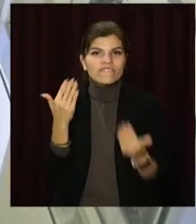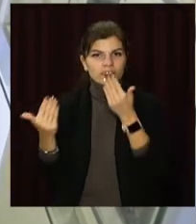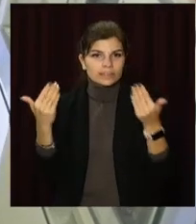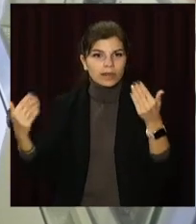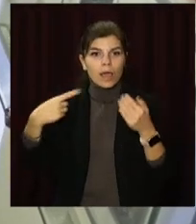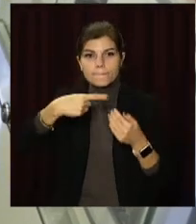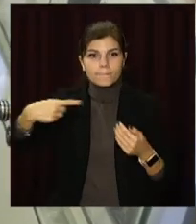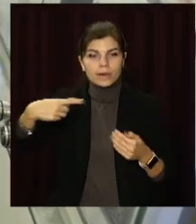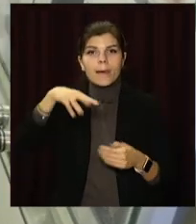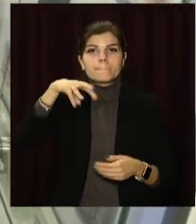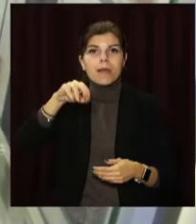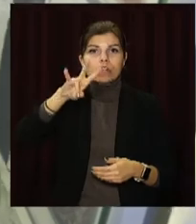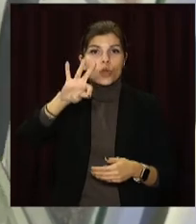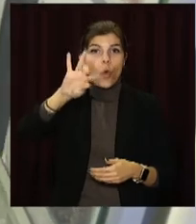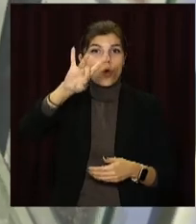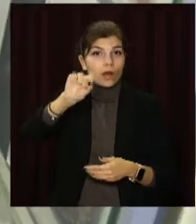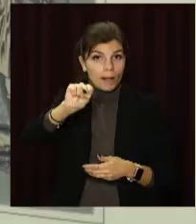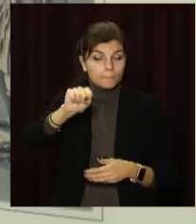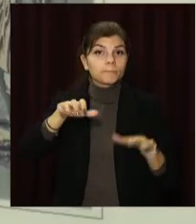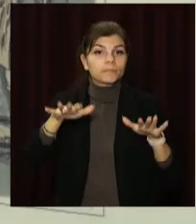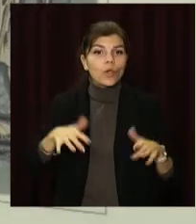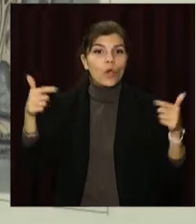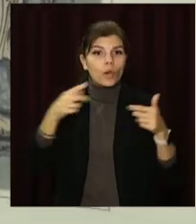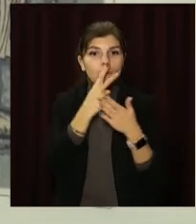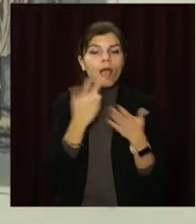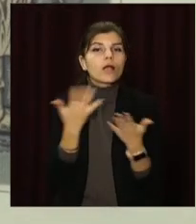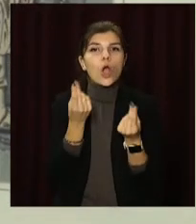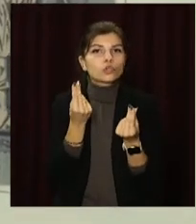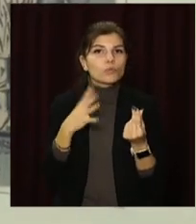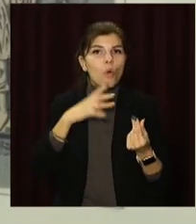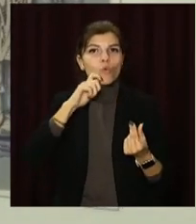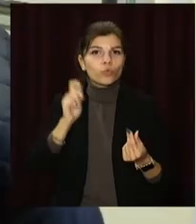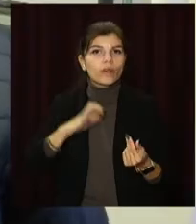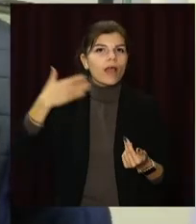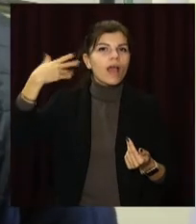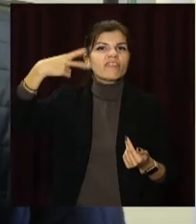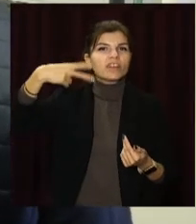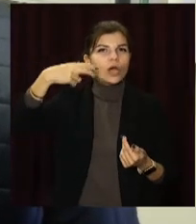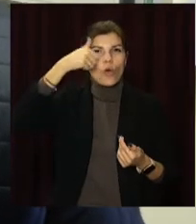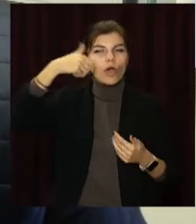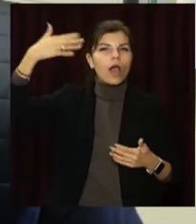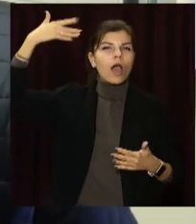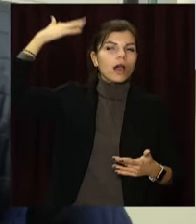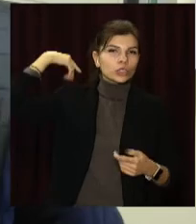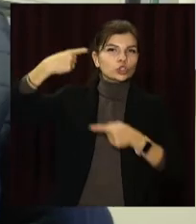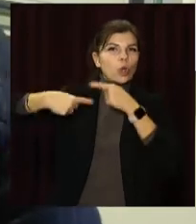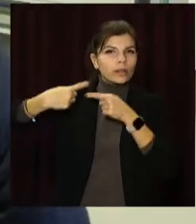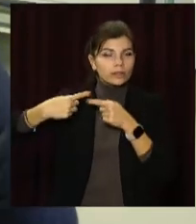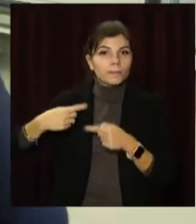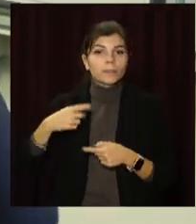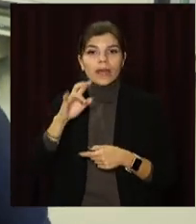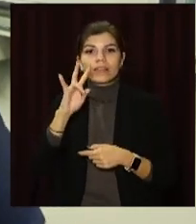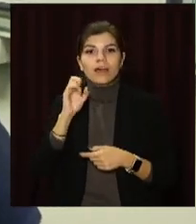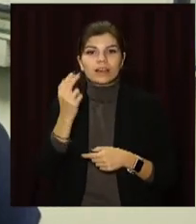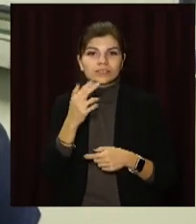першому поверсі менори. Гостям продемонстрували, який вигляд мали гроші України у 20-х роках минулого століття, у період